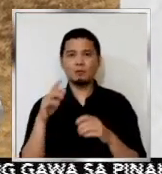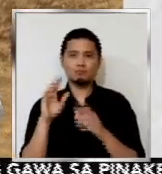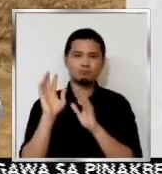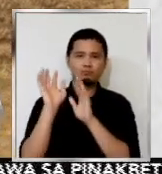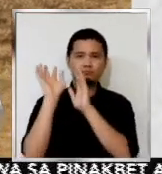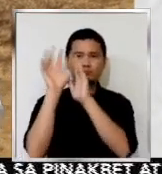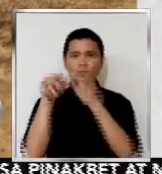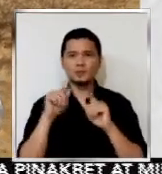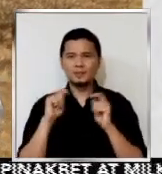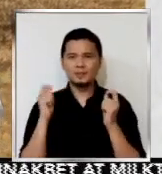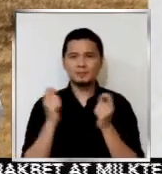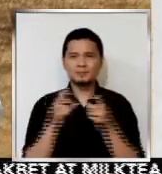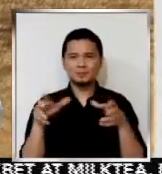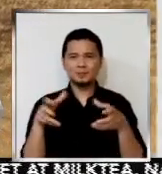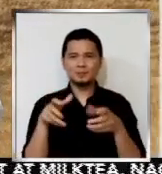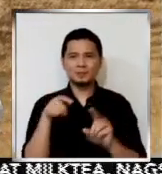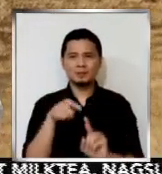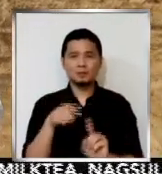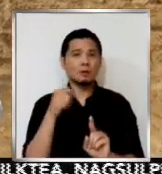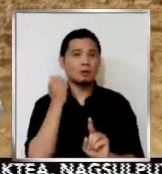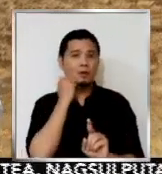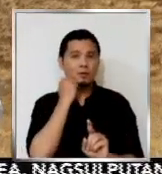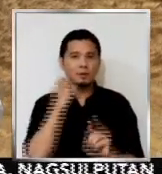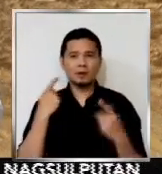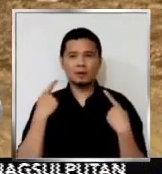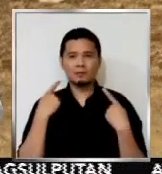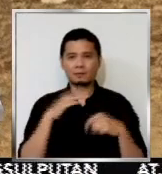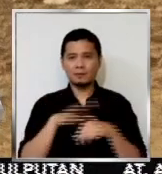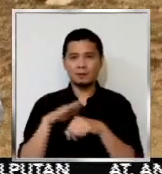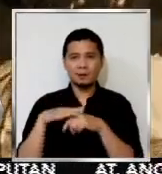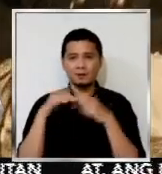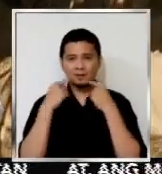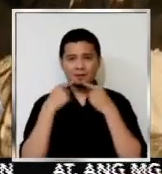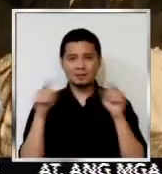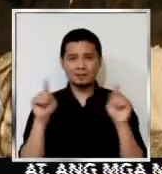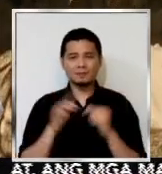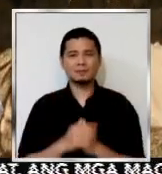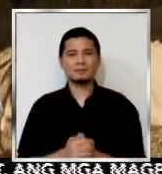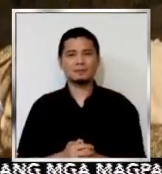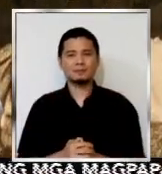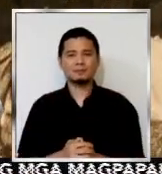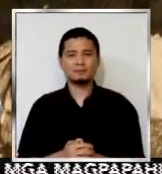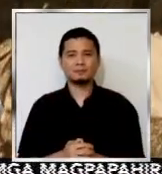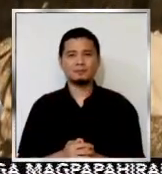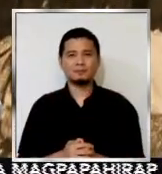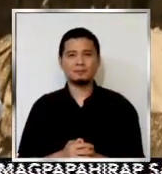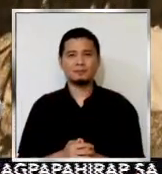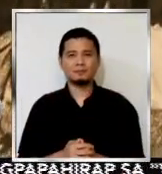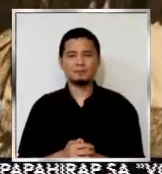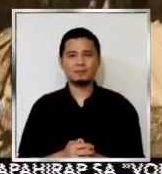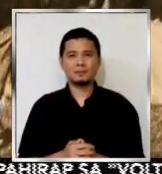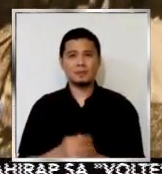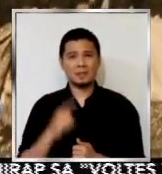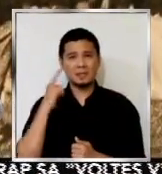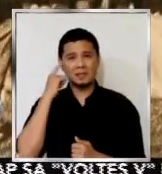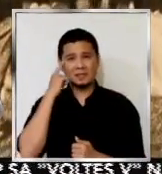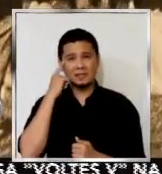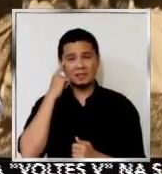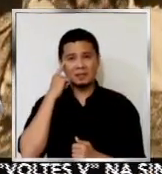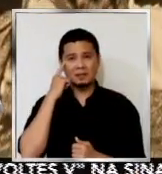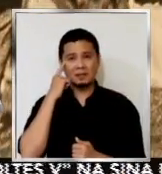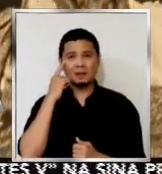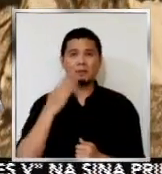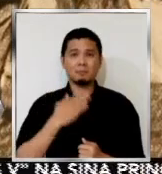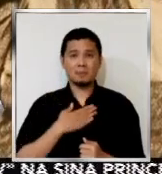ipinapaalala si Caloy Loyzaga. Sabi niya, iho, do not think of your name at the back. Think of